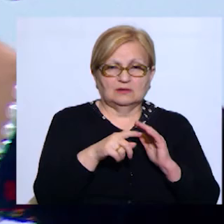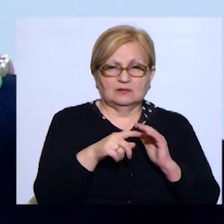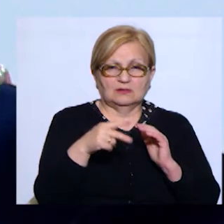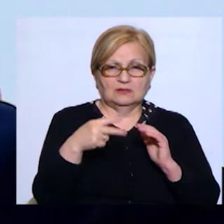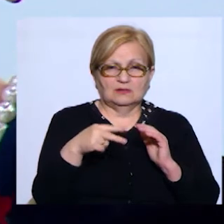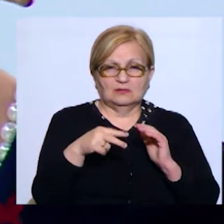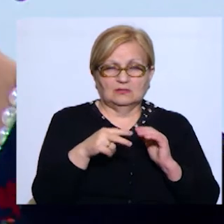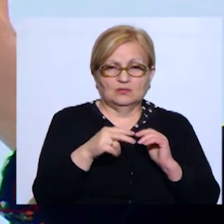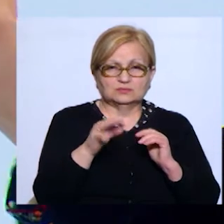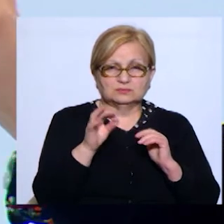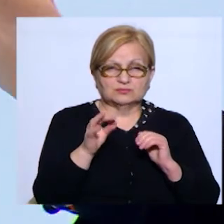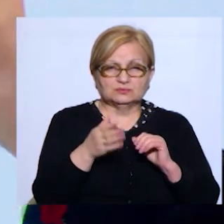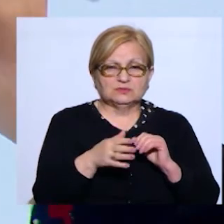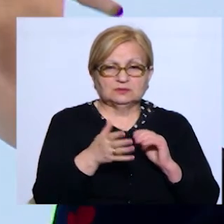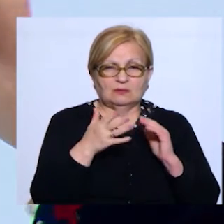20%,